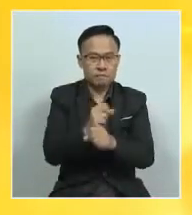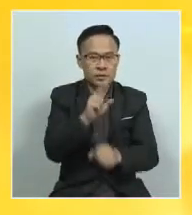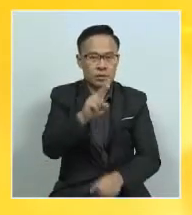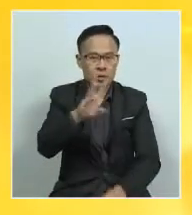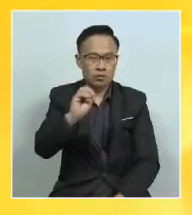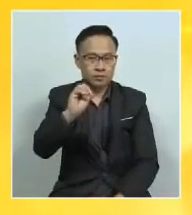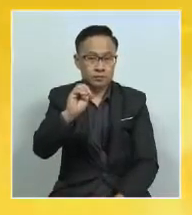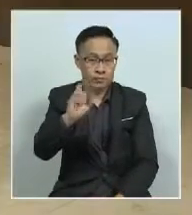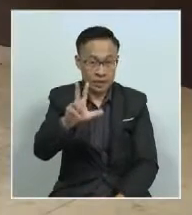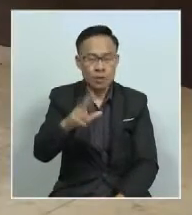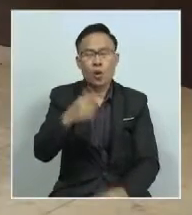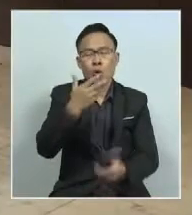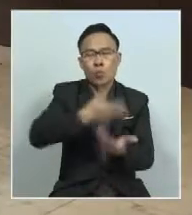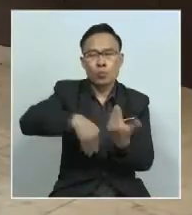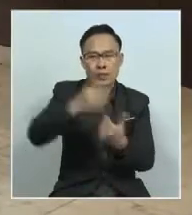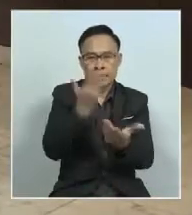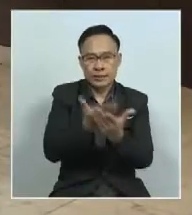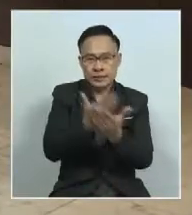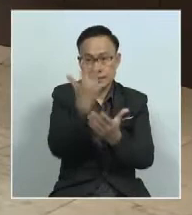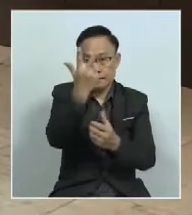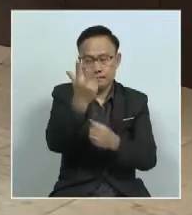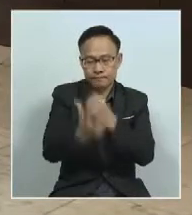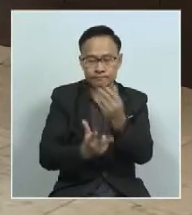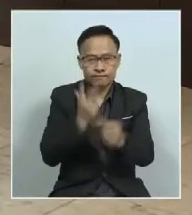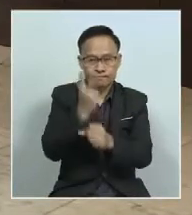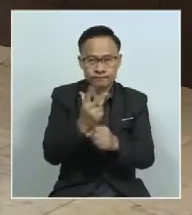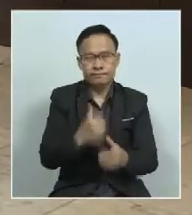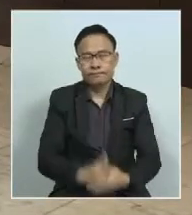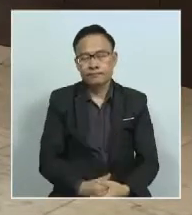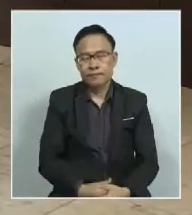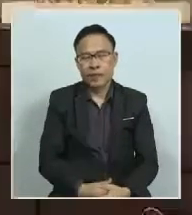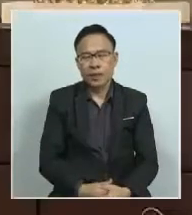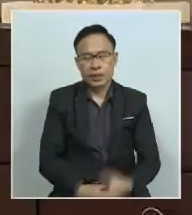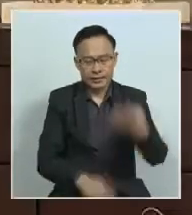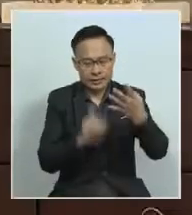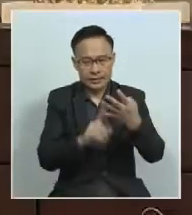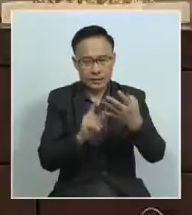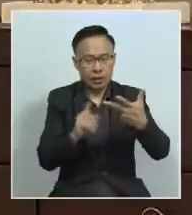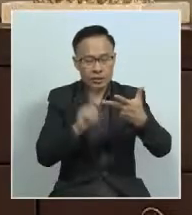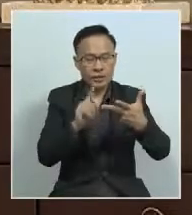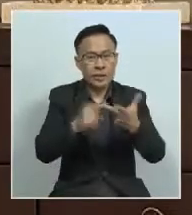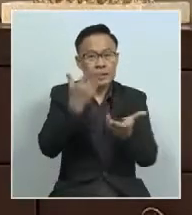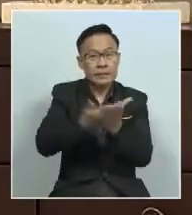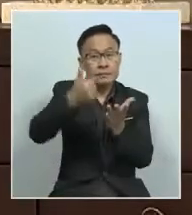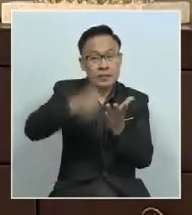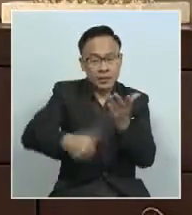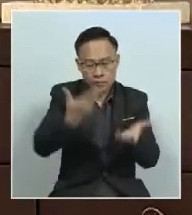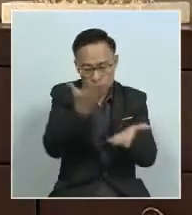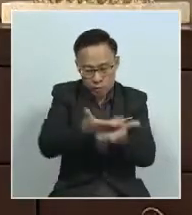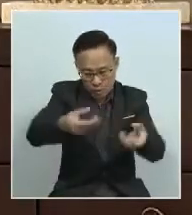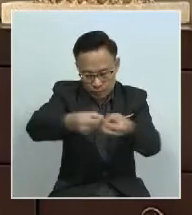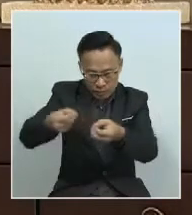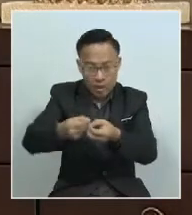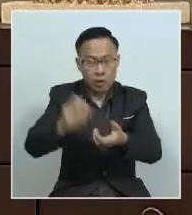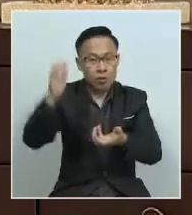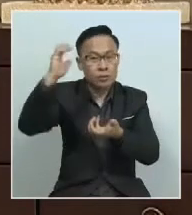นี่ก็1มาตรการนะคะเอามาดูมาตรการสุดท้ายที่ประชุมครม.เห็นชอบในวันนี้มาตรการภาษีเพื่อสนับสนุนการระดมทุนของสถาบัน